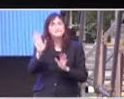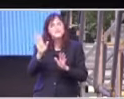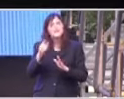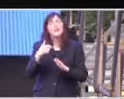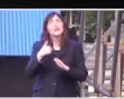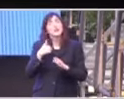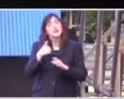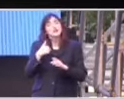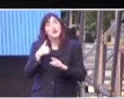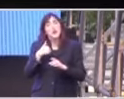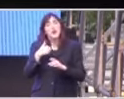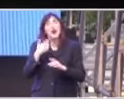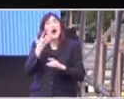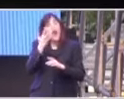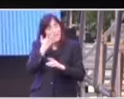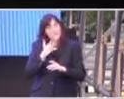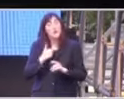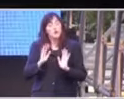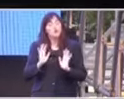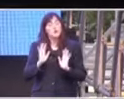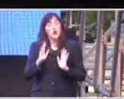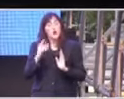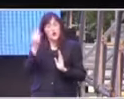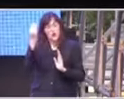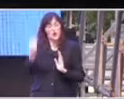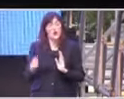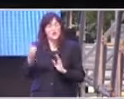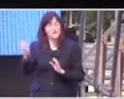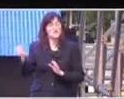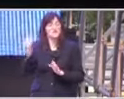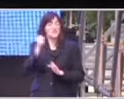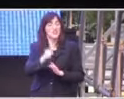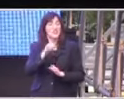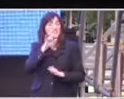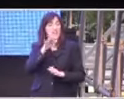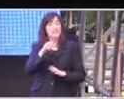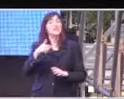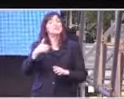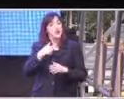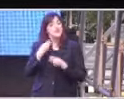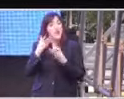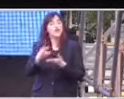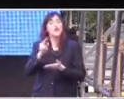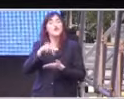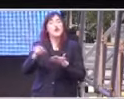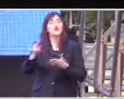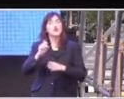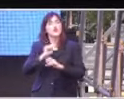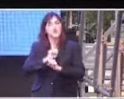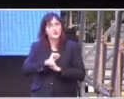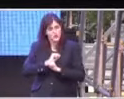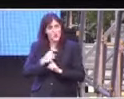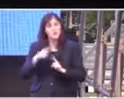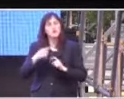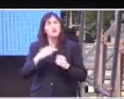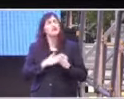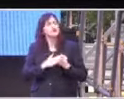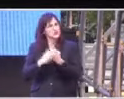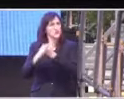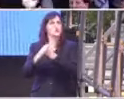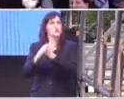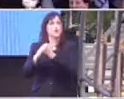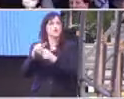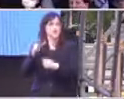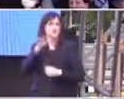l'abbiamo voluto Noi l'abbiamo votato col voto di fiducia Noi l'abbiamo sostenuto se Mario Draghi